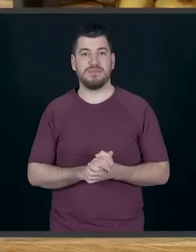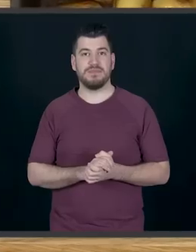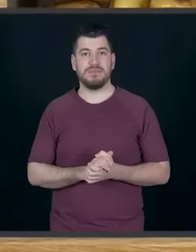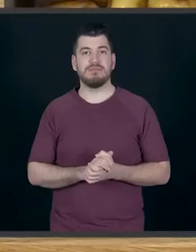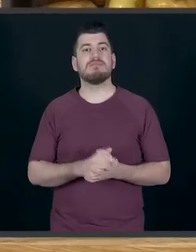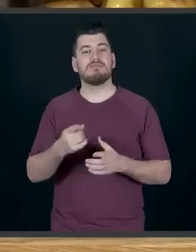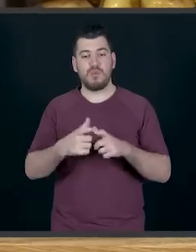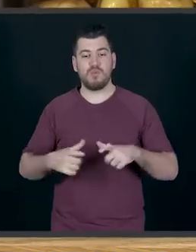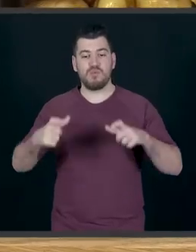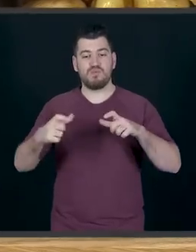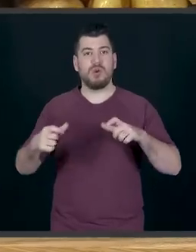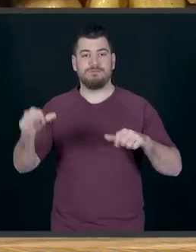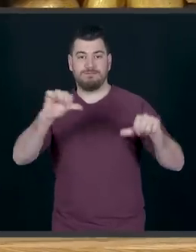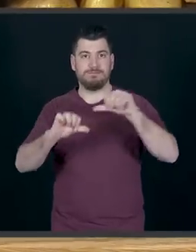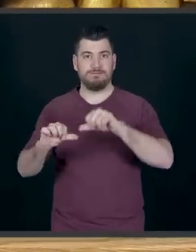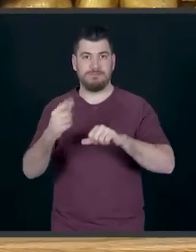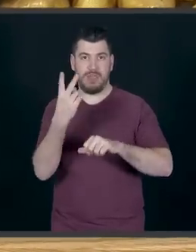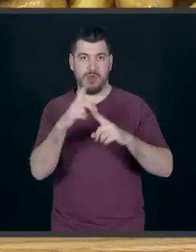Βάζουμε σε ένα μπολάκι.